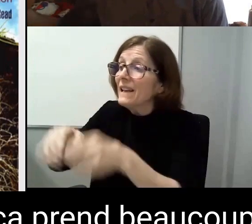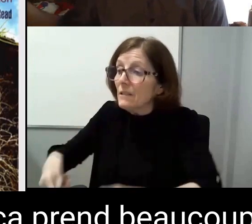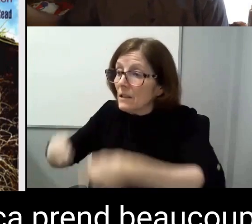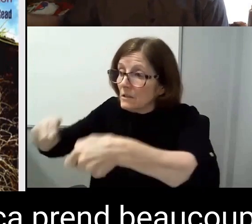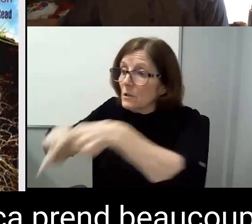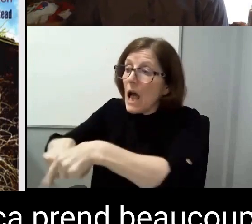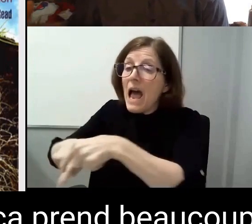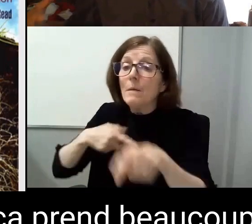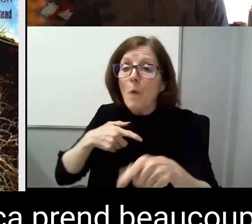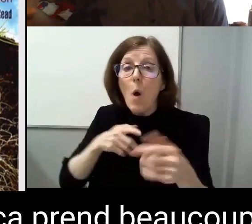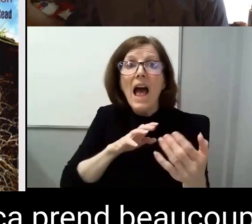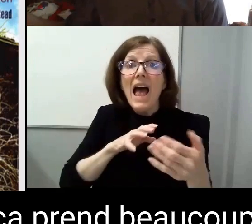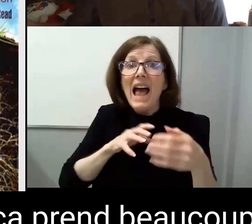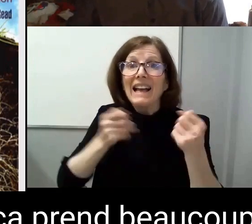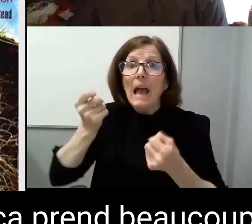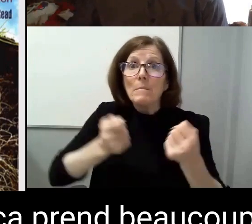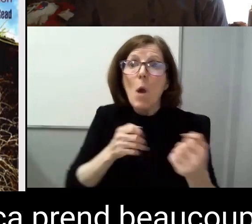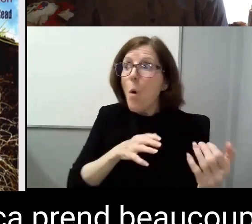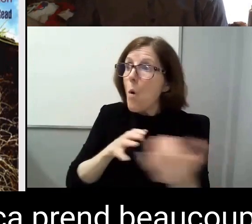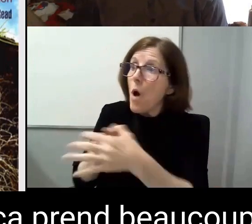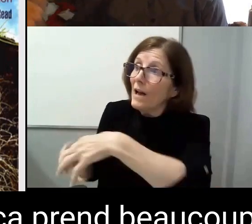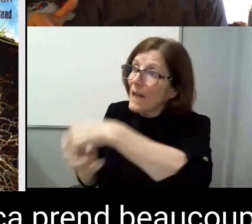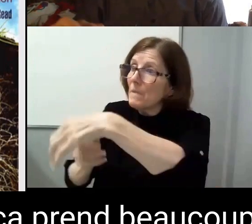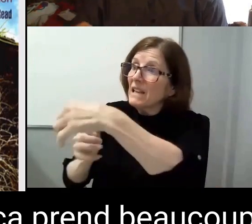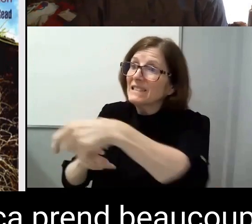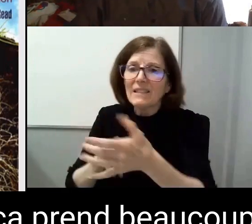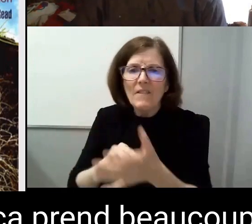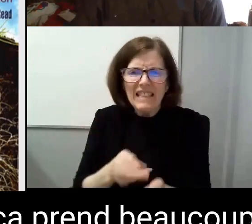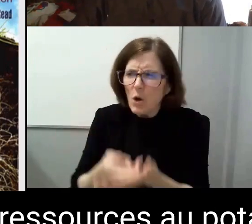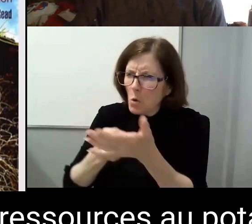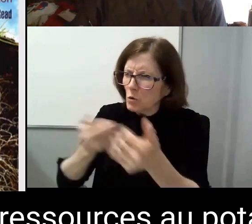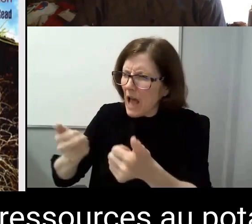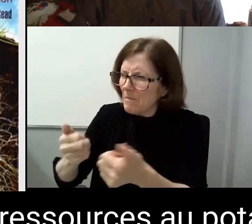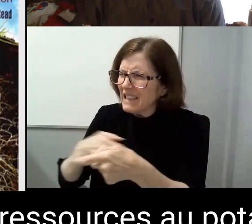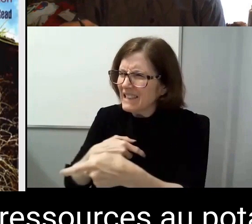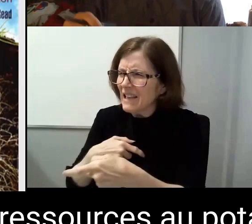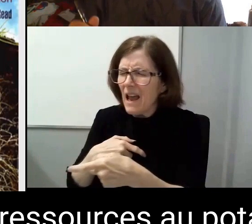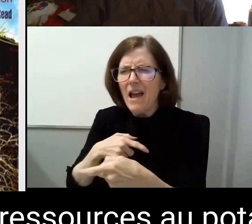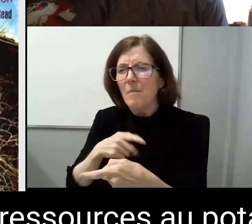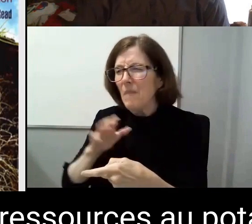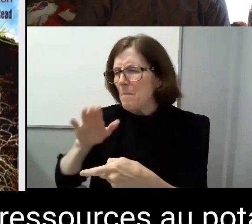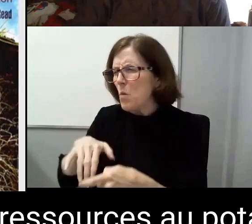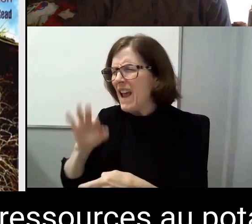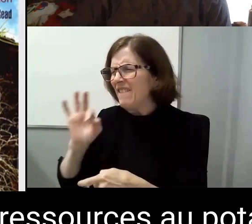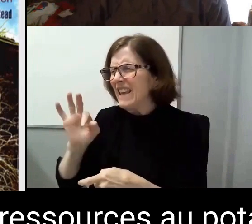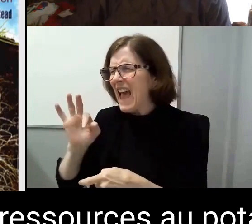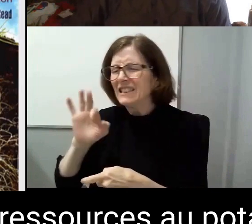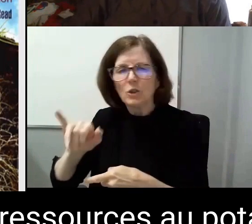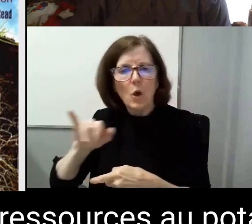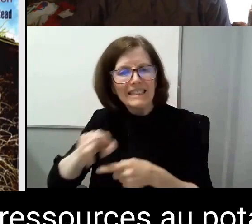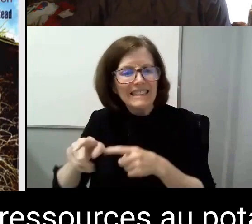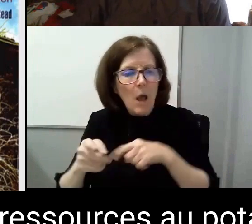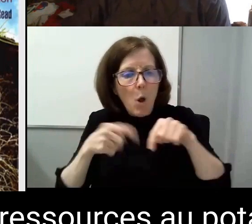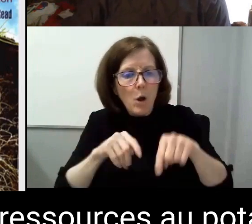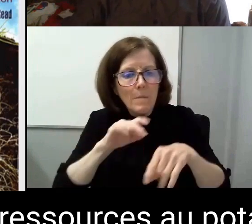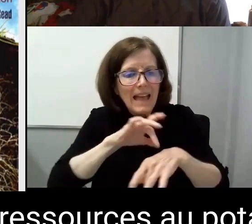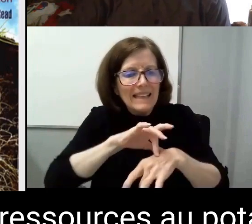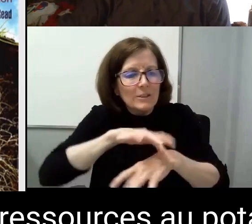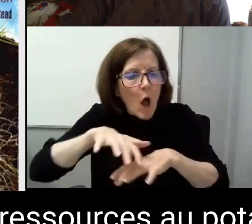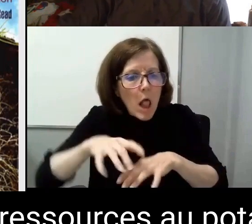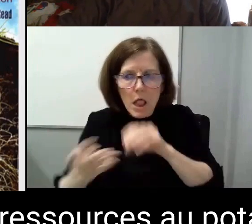ça prend beaucoup de ressources, puis souvent, c'est pas aussi efficace que si on les met dans le sol pour les